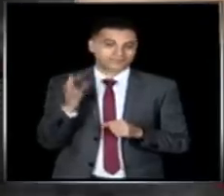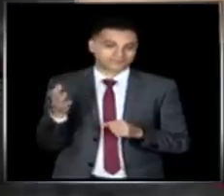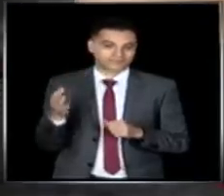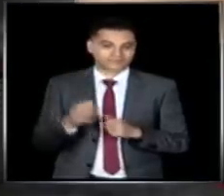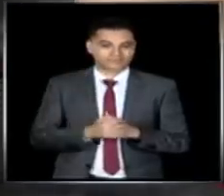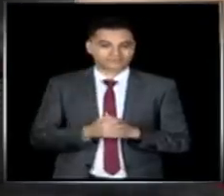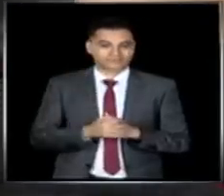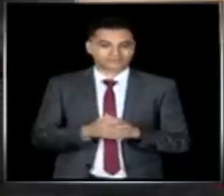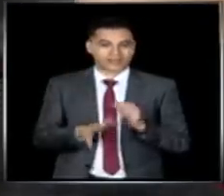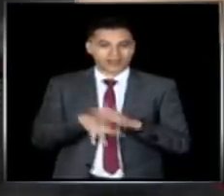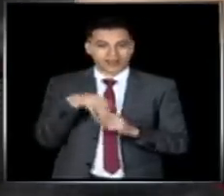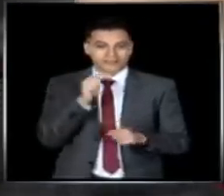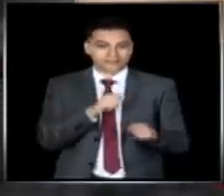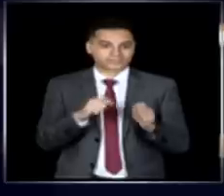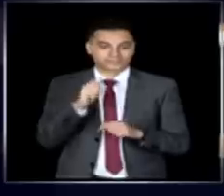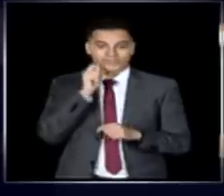تم تصميمها